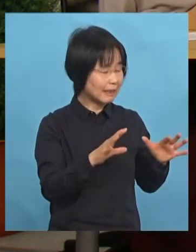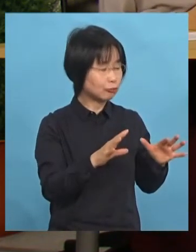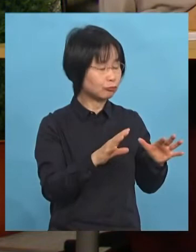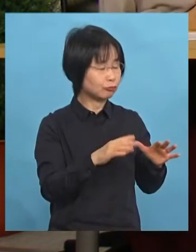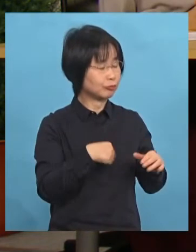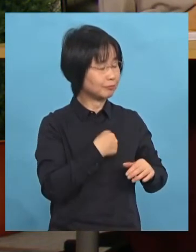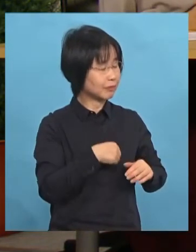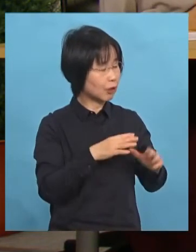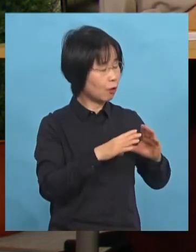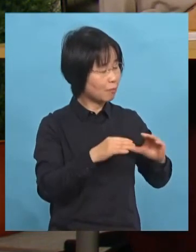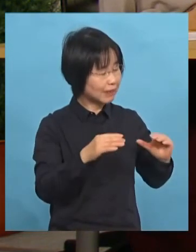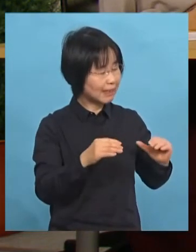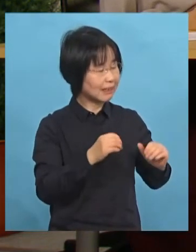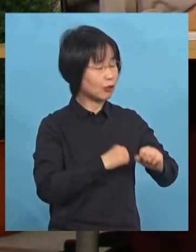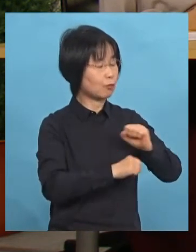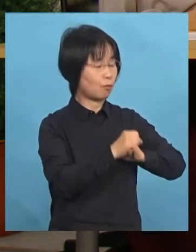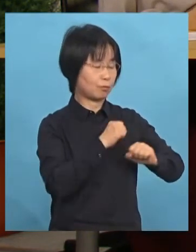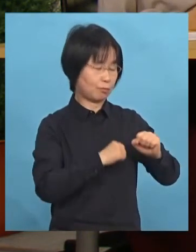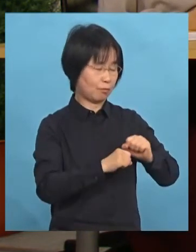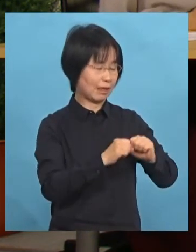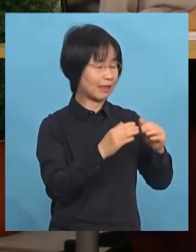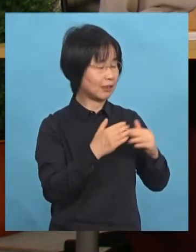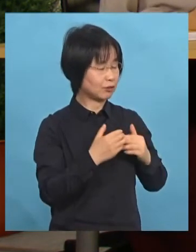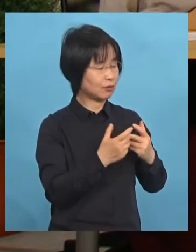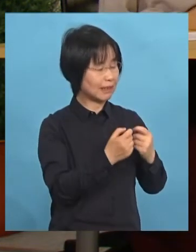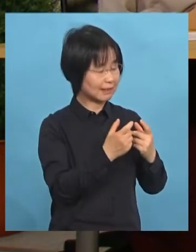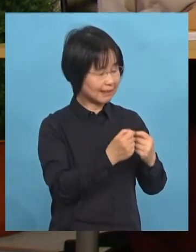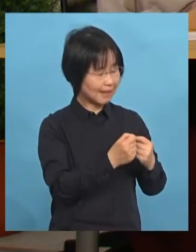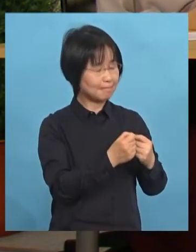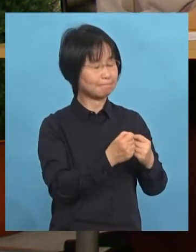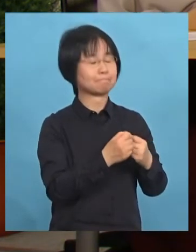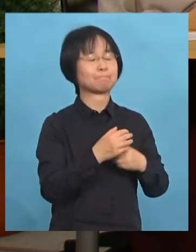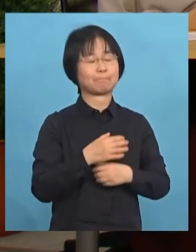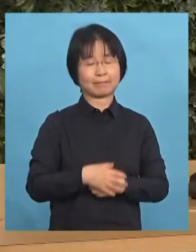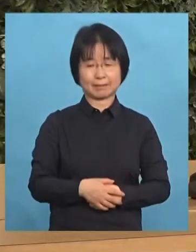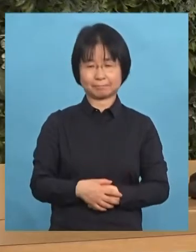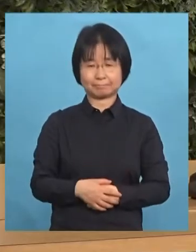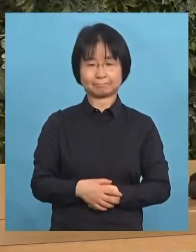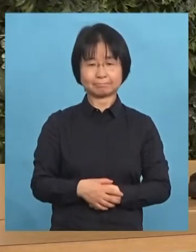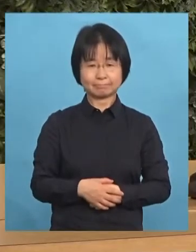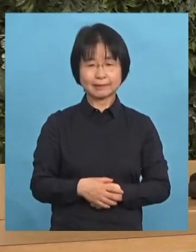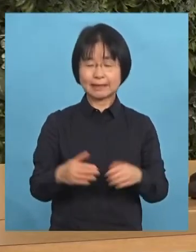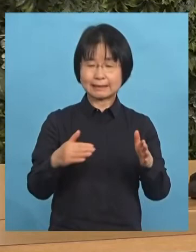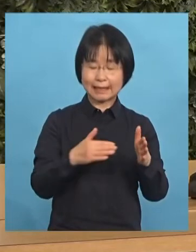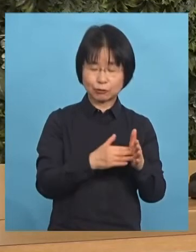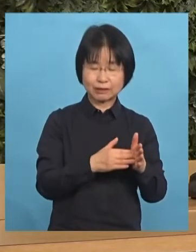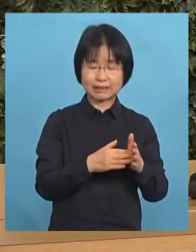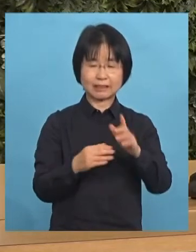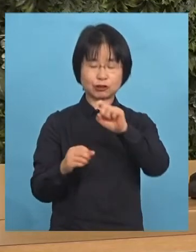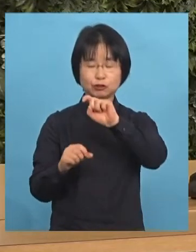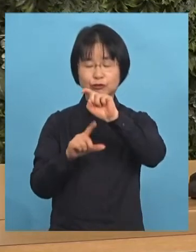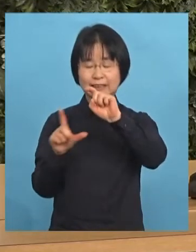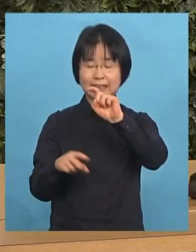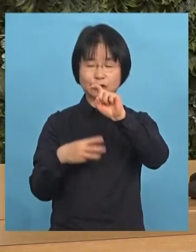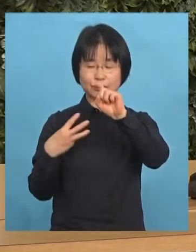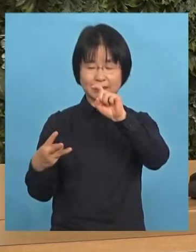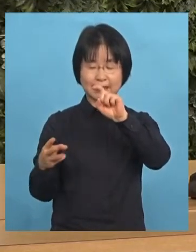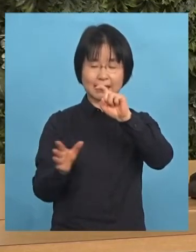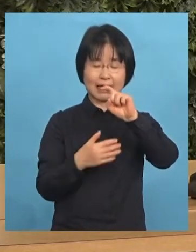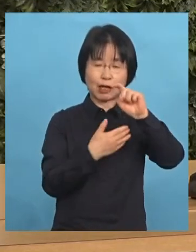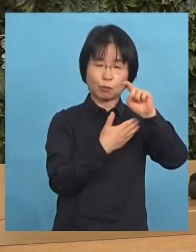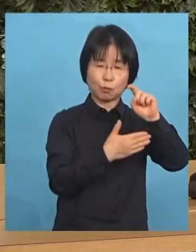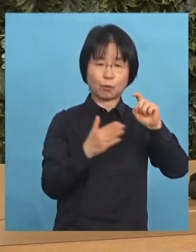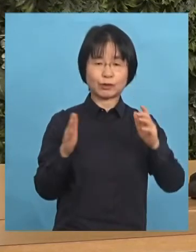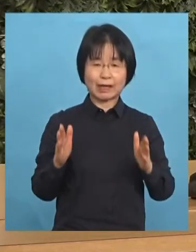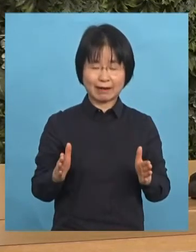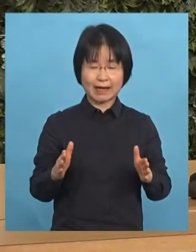行動することが大切なんだということがよくわかりました。 はい、最後に、12月3日から